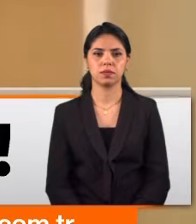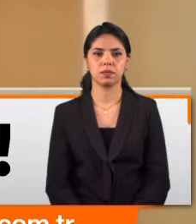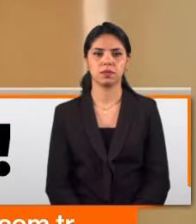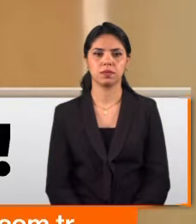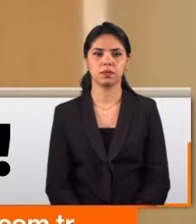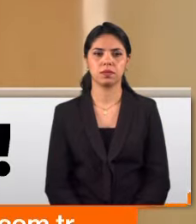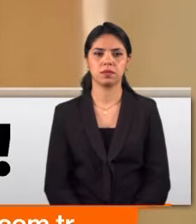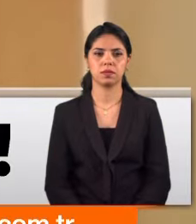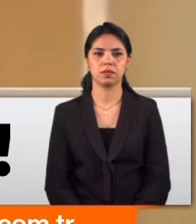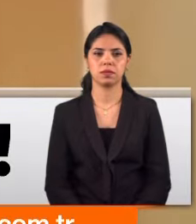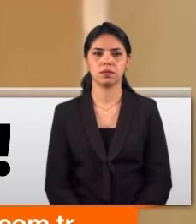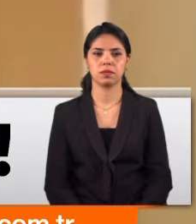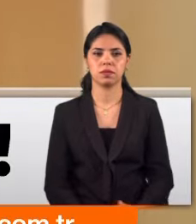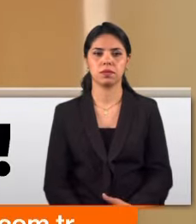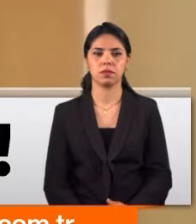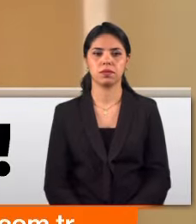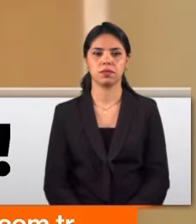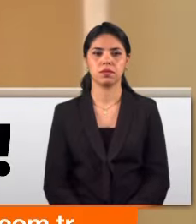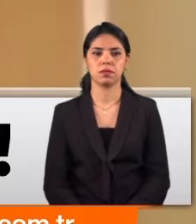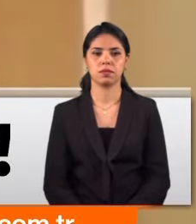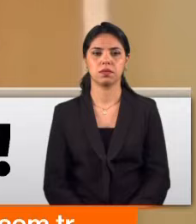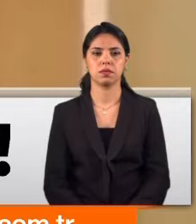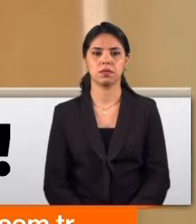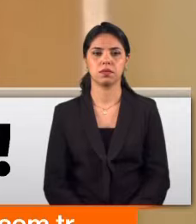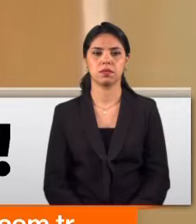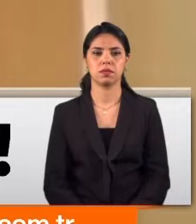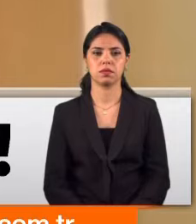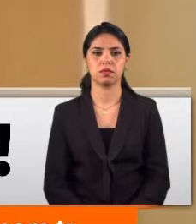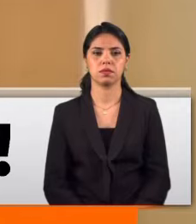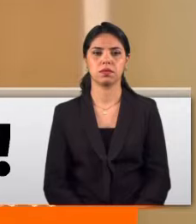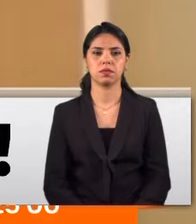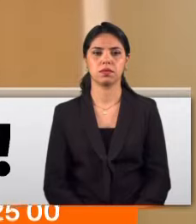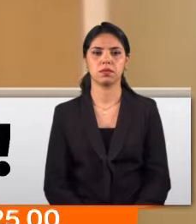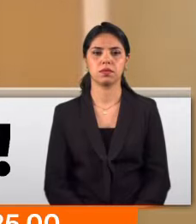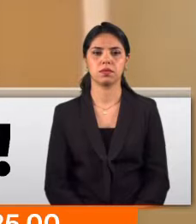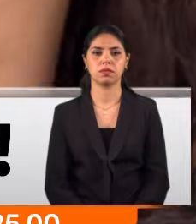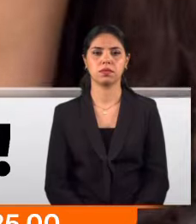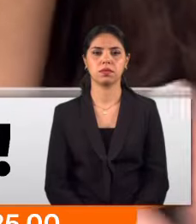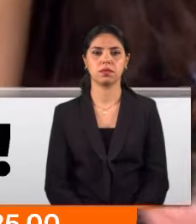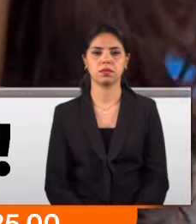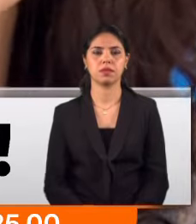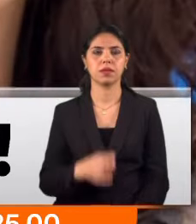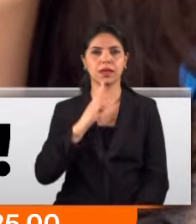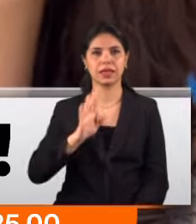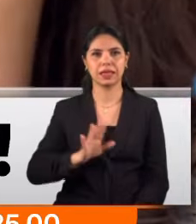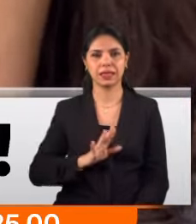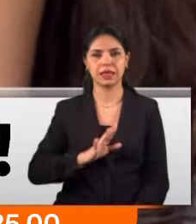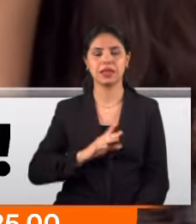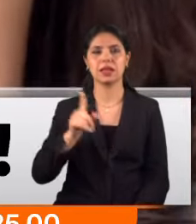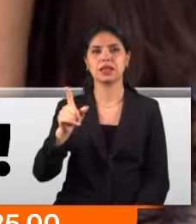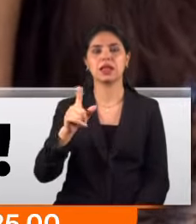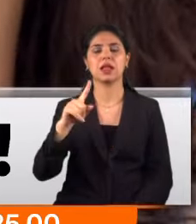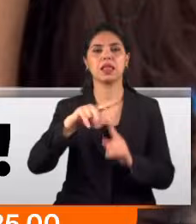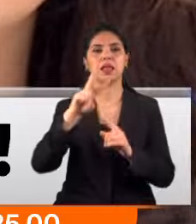İbrahim Bey, bir resminiz var mı acaba? Memnun İnanın oldum. Üstümde yok. Peki, teşekkür ederim. Görüşürüz. Sağ olun. Kızları ekrandan ona